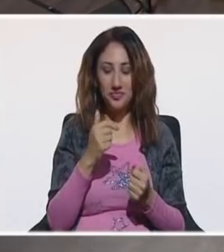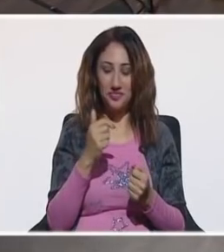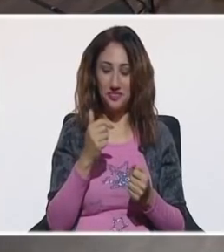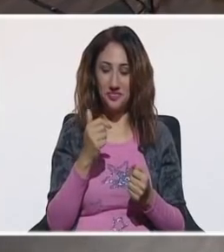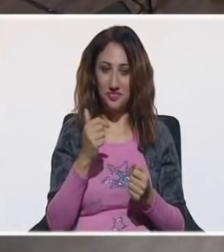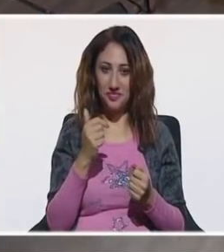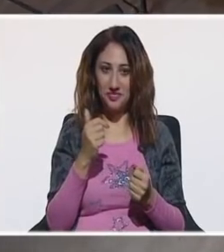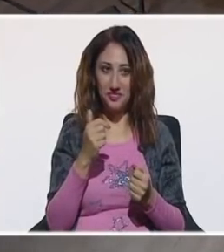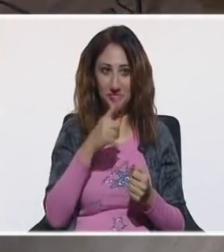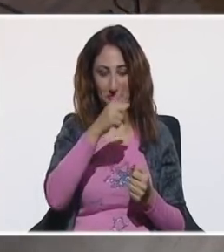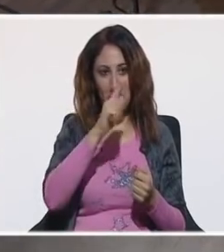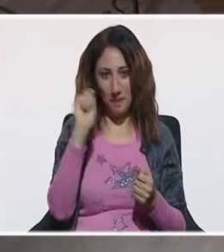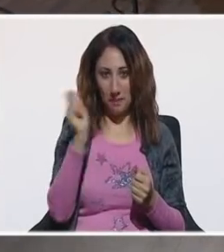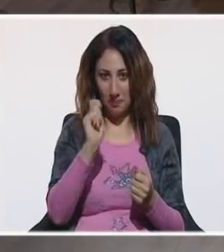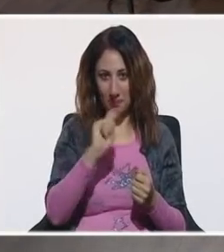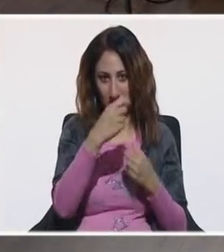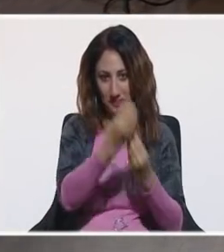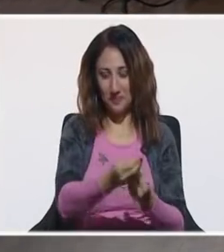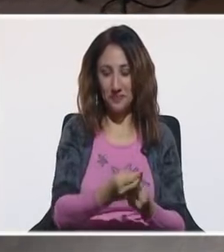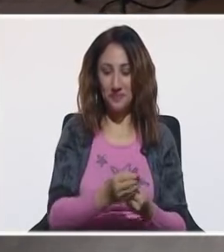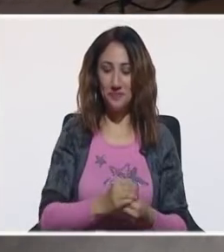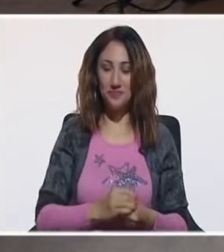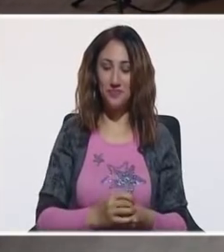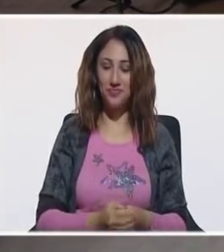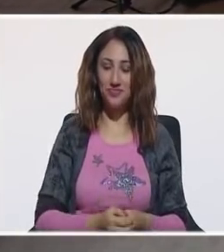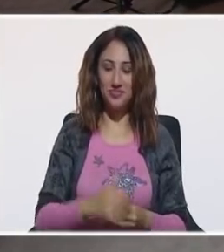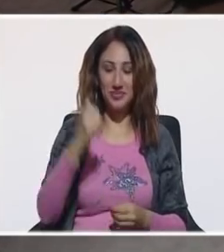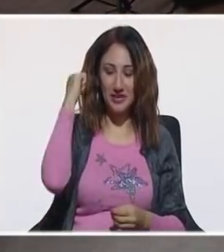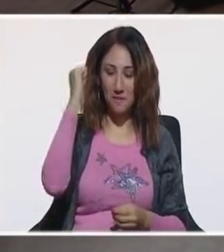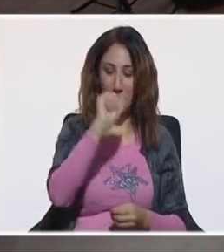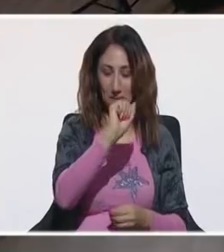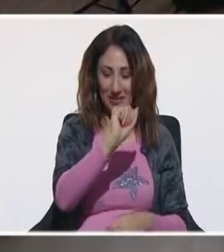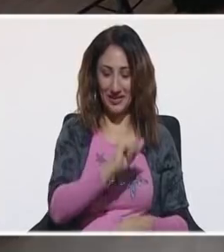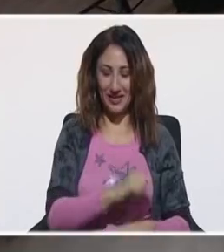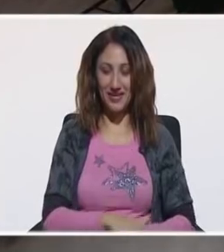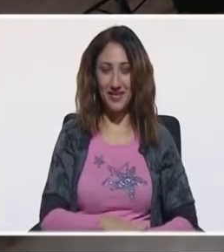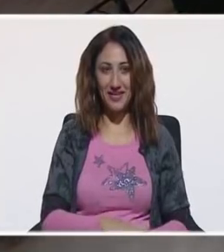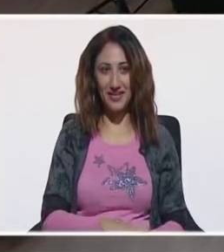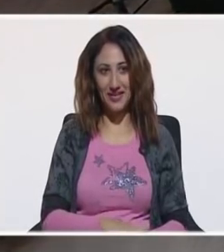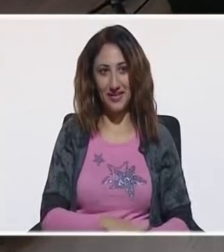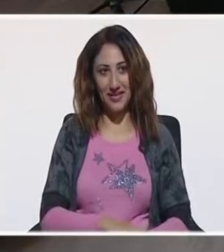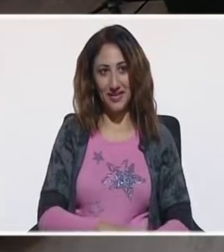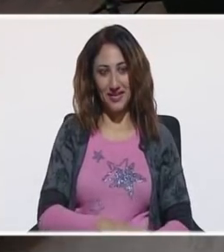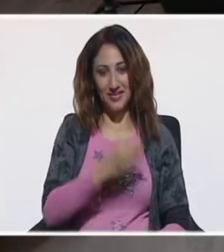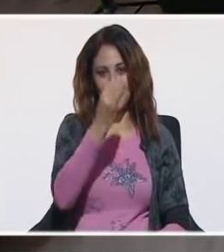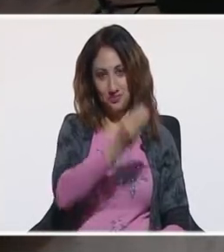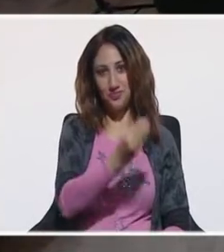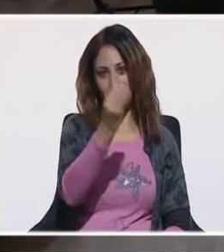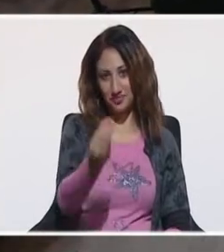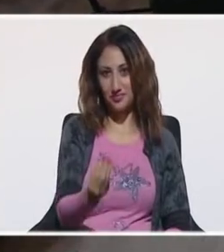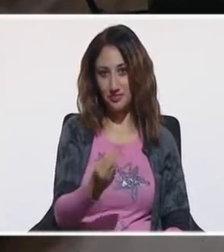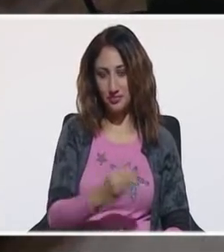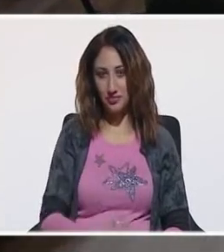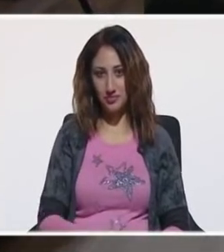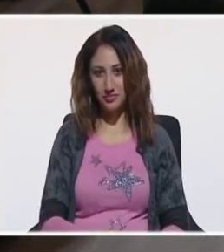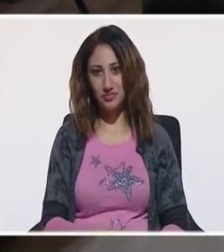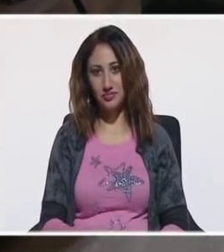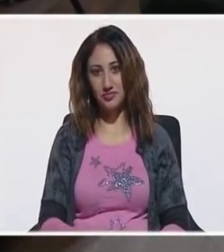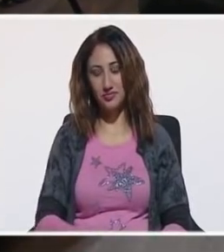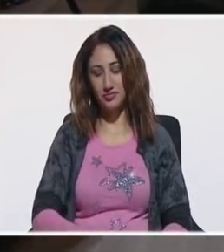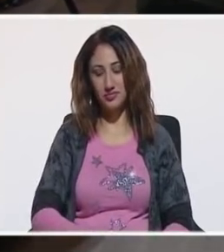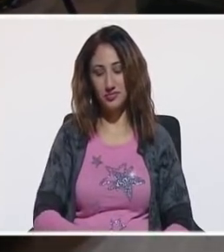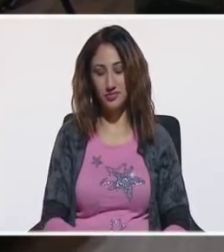اللي فيها اخص عليك لا لا لا خدي لا لا مش كده والله ما هزعلكم لا لا والله ما هزعلكم ما عجبش حد